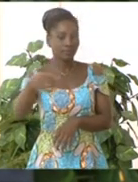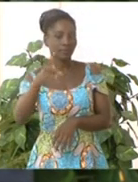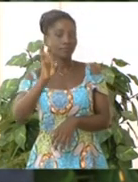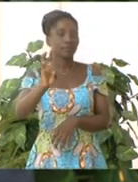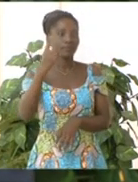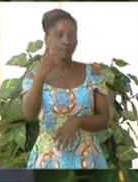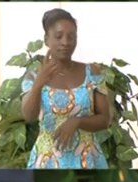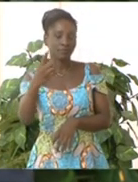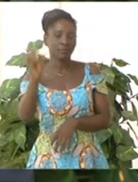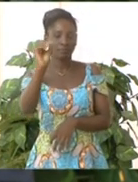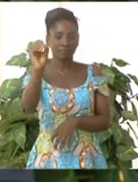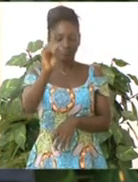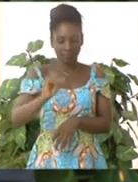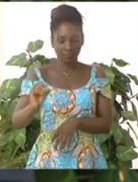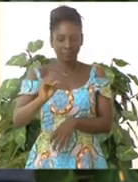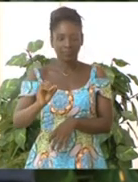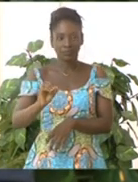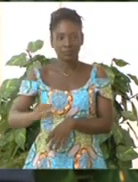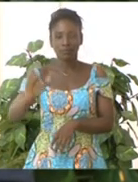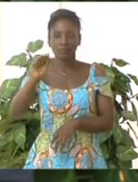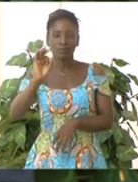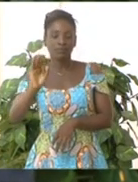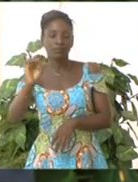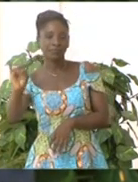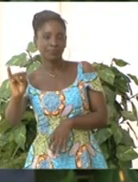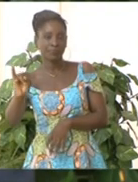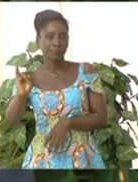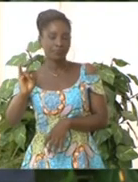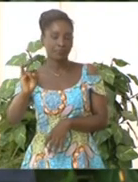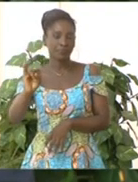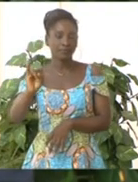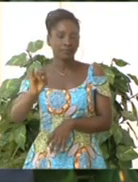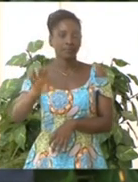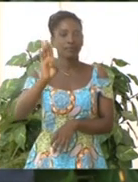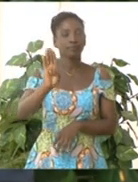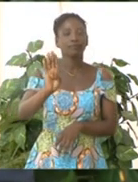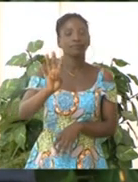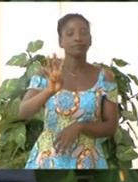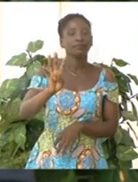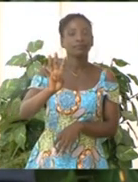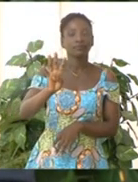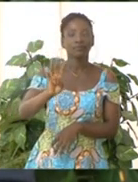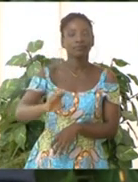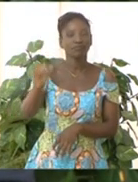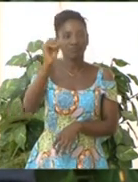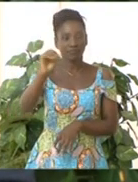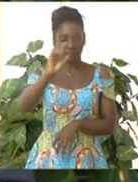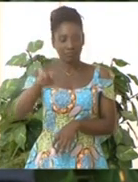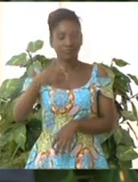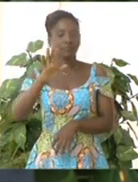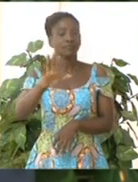% affi n'guessan pascal 4 soit 0